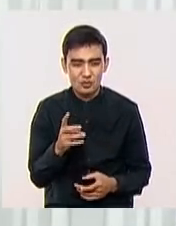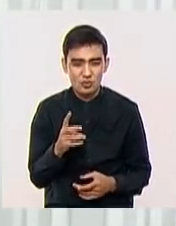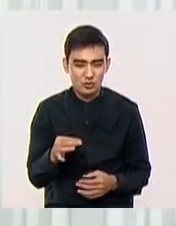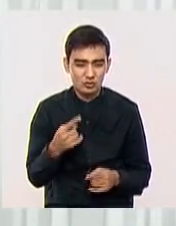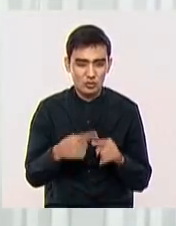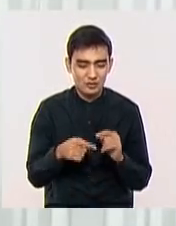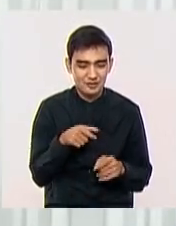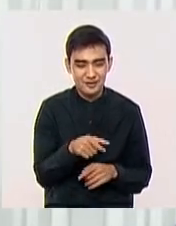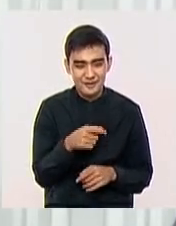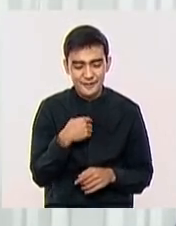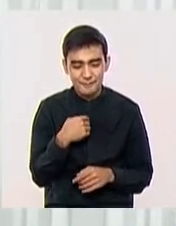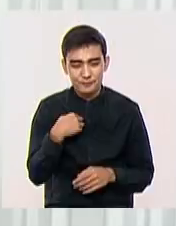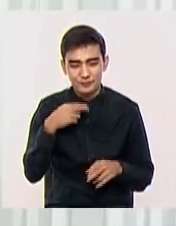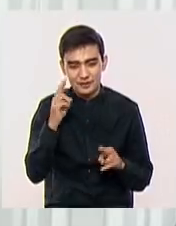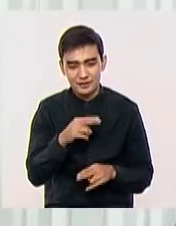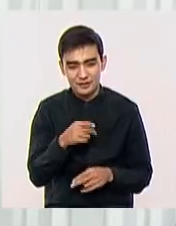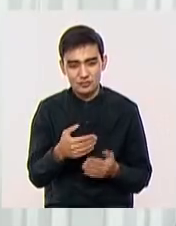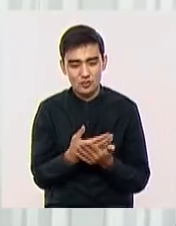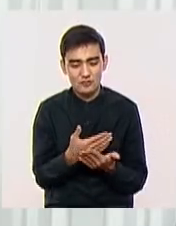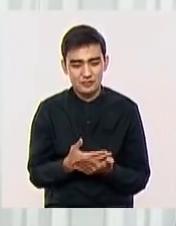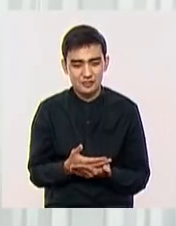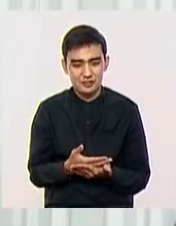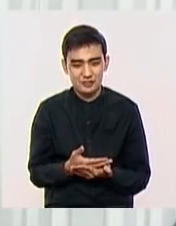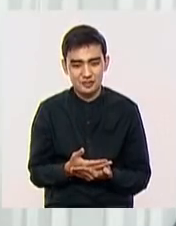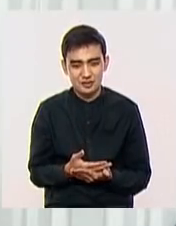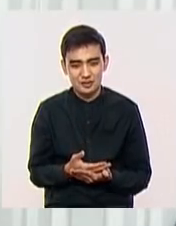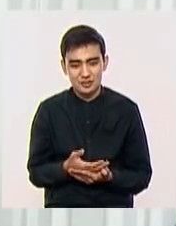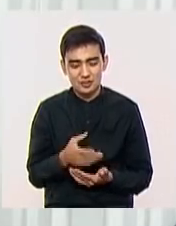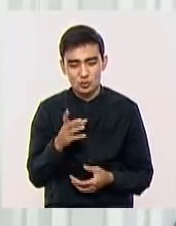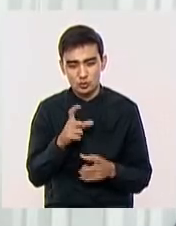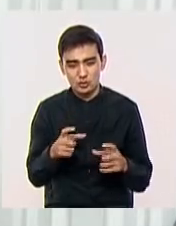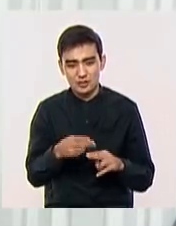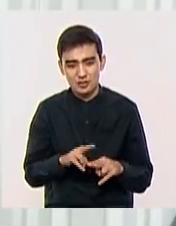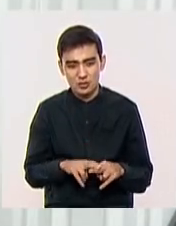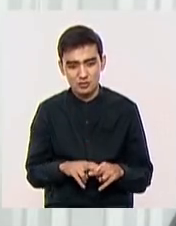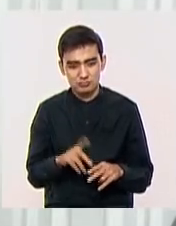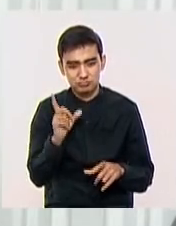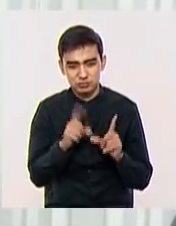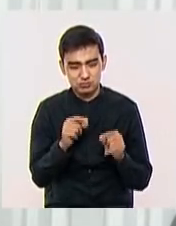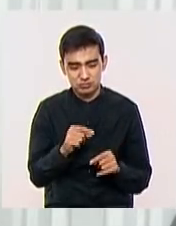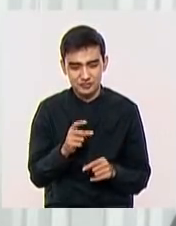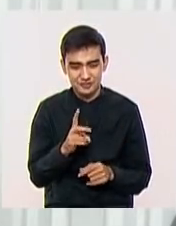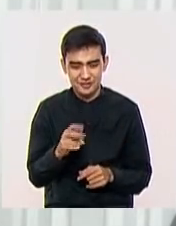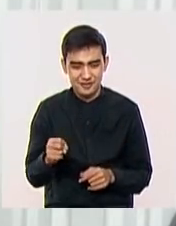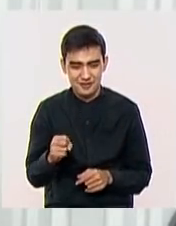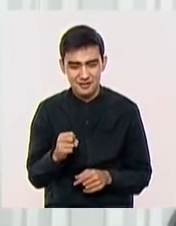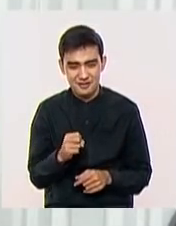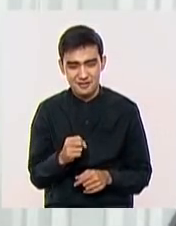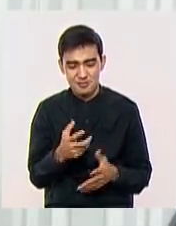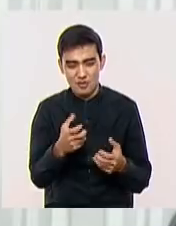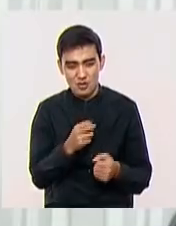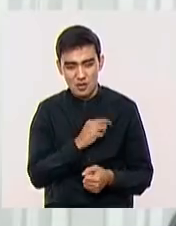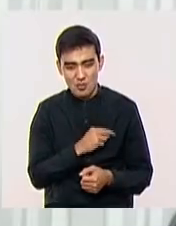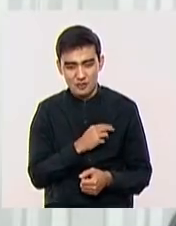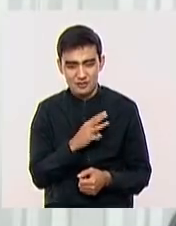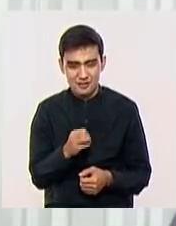не знаю, насколько эта информация, то есть количество людей, которые едут на то, чтобы для того, чтобы получить работу